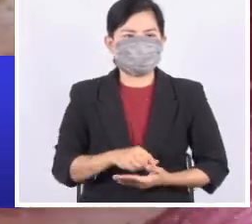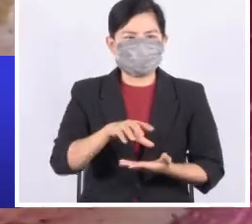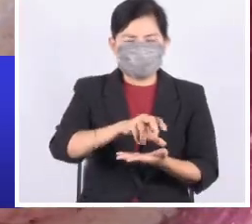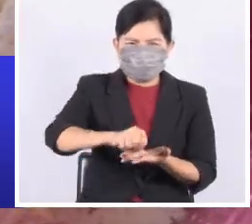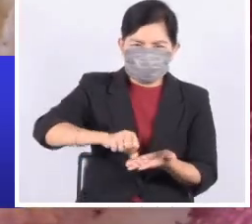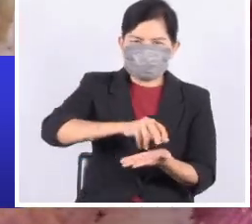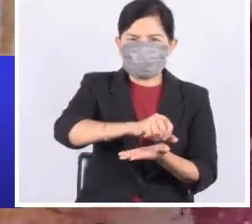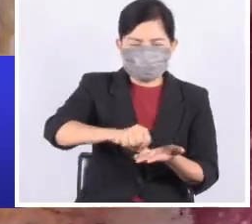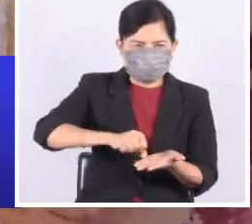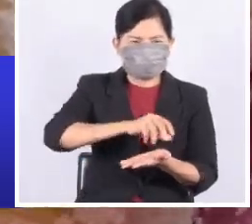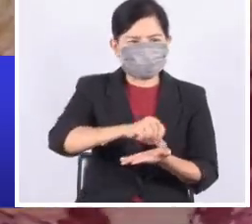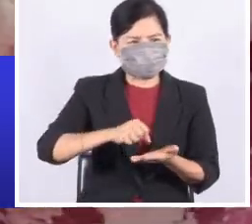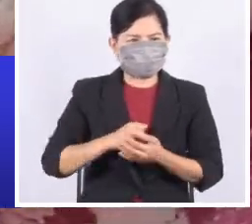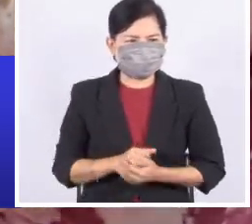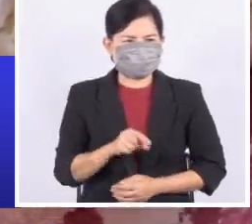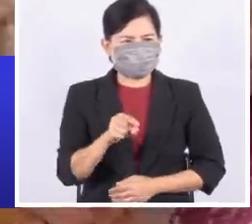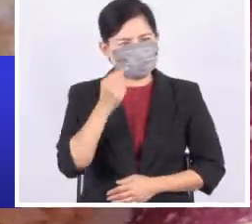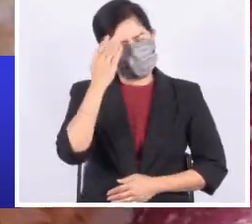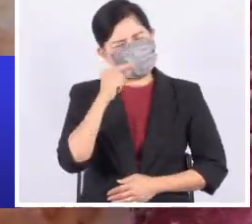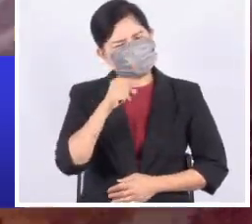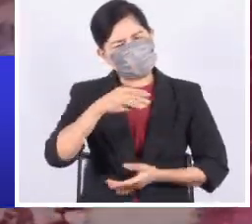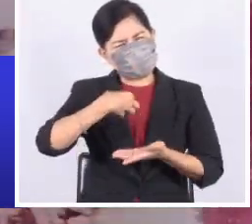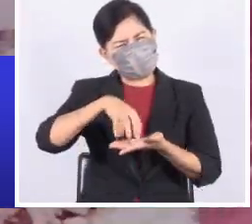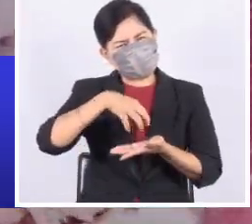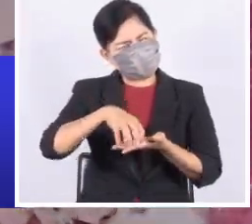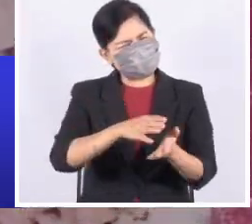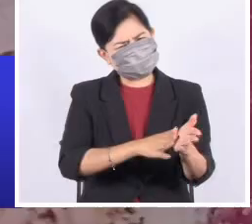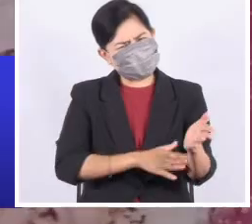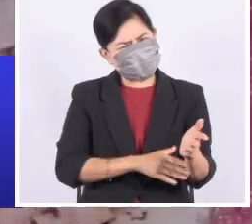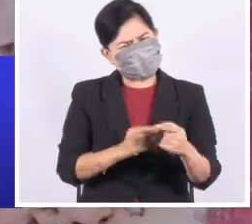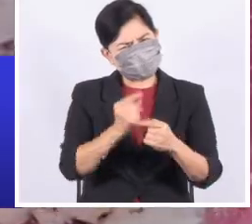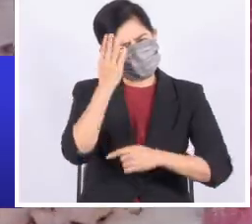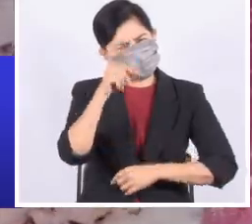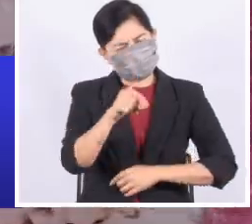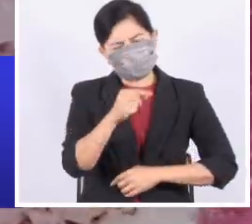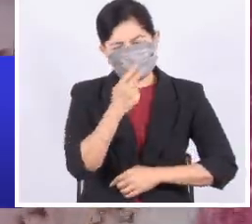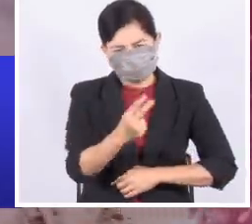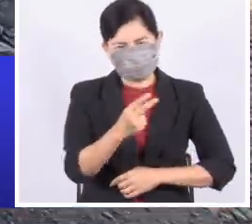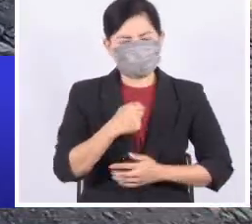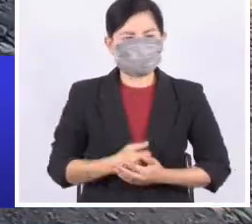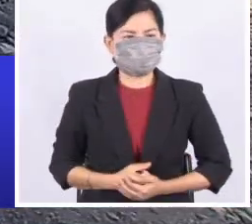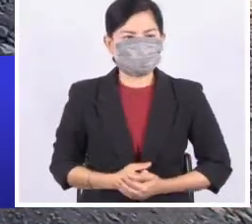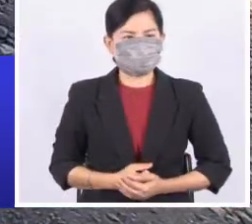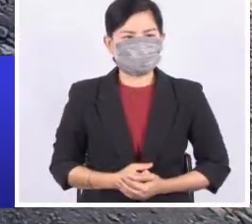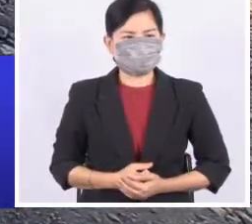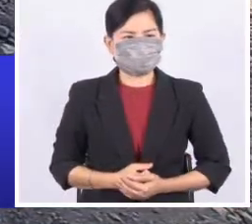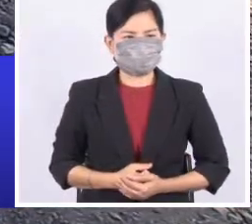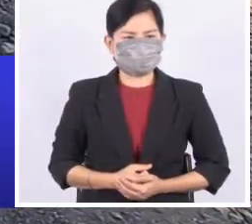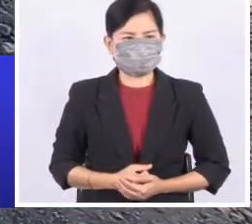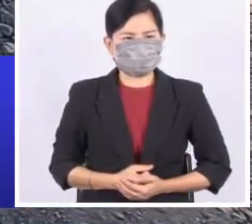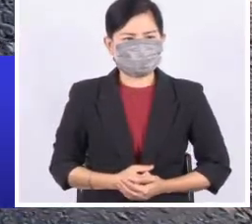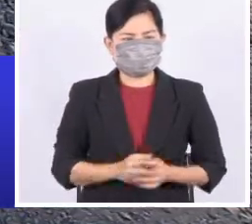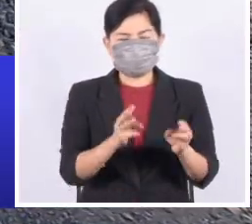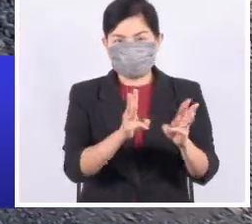ลม คุณสองอย่าอ้อยอิ่งเนี่ยเนี่ยอยากจะกินเท่าไหร่เนี่ย อยากจะกินทุเรียนนะคะ ใช่ นะโอเคค่ะ วิธีการของเข